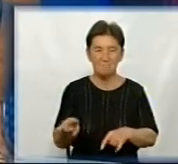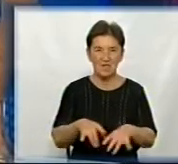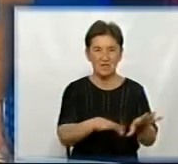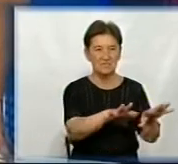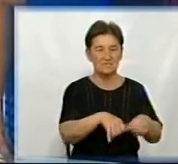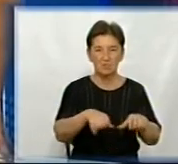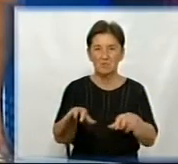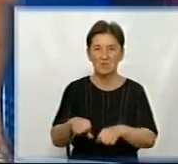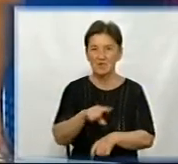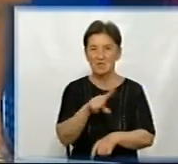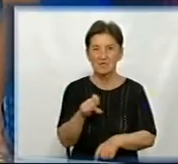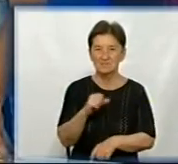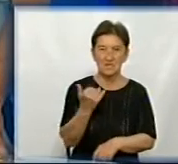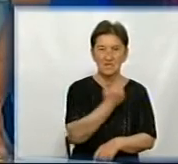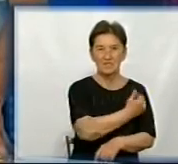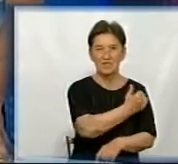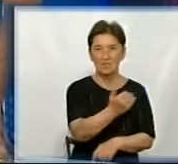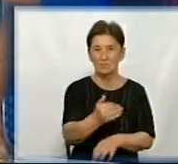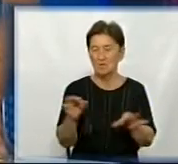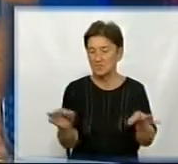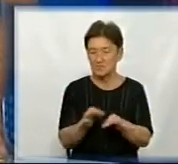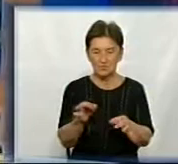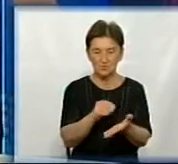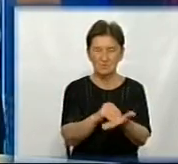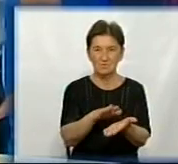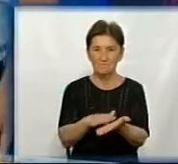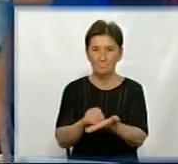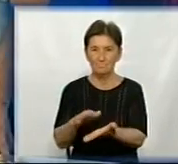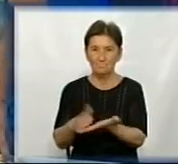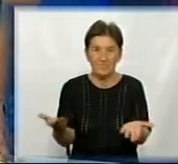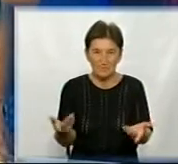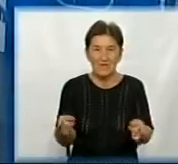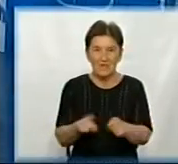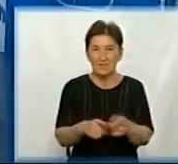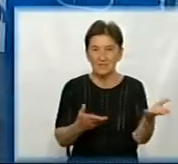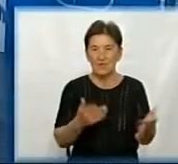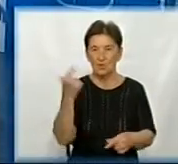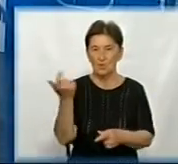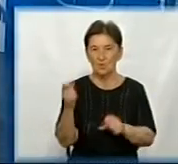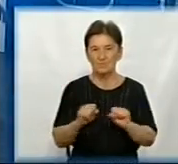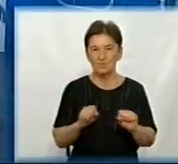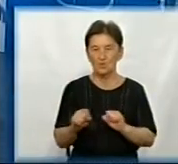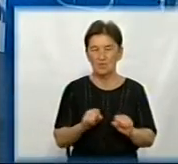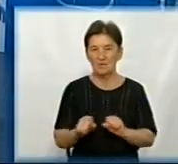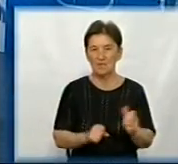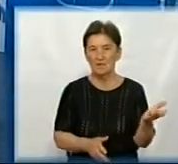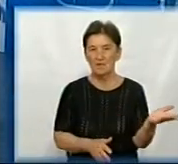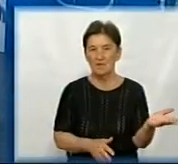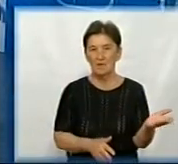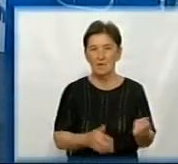жаль, майна за ними не обліковується, немає. Ну, так господарювали. Ні, ну я до того веду, що в будь-якому разі, коли ми